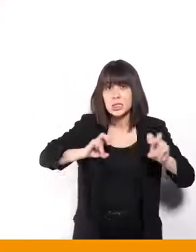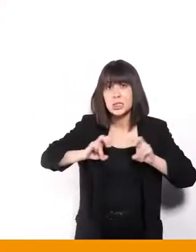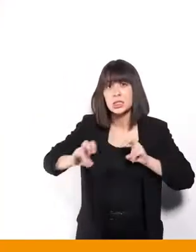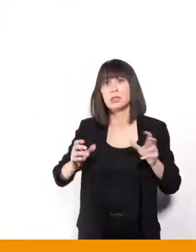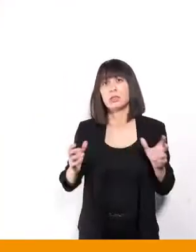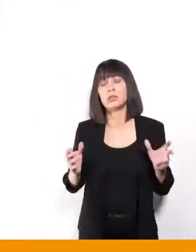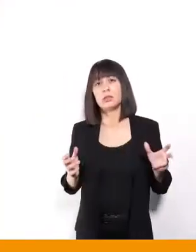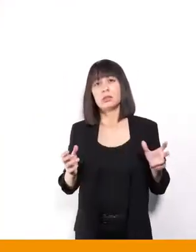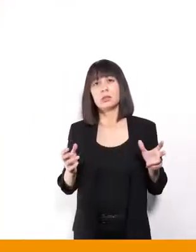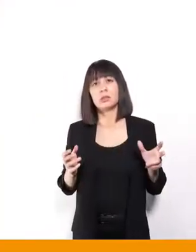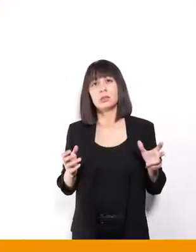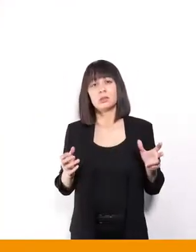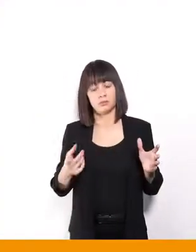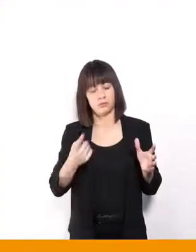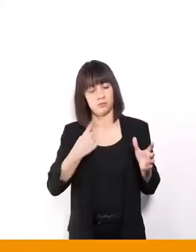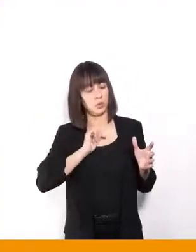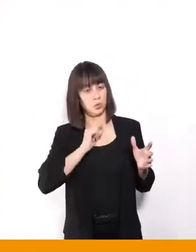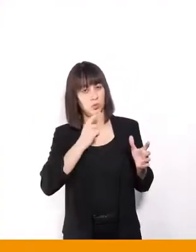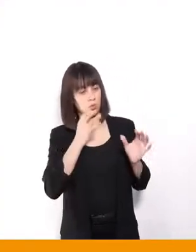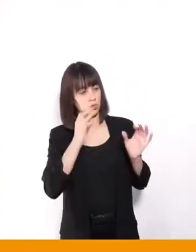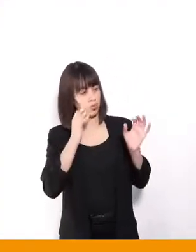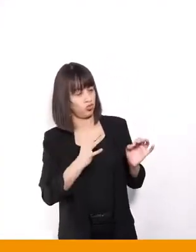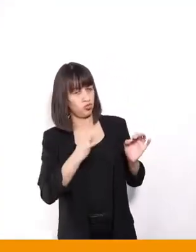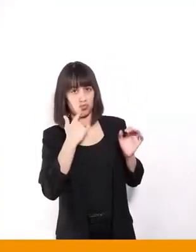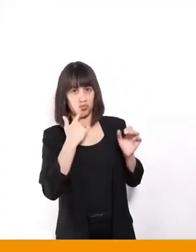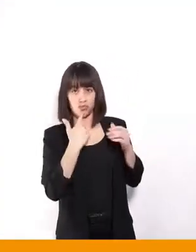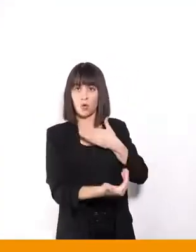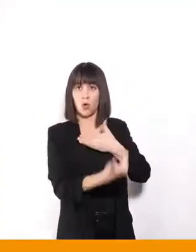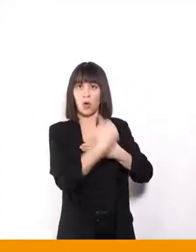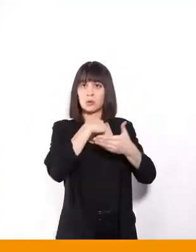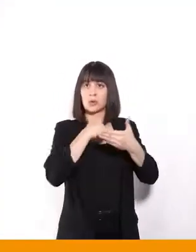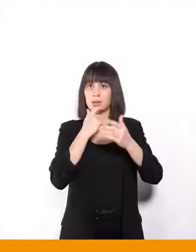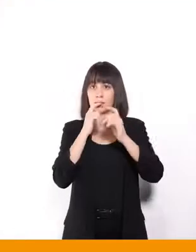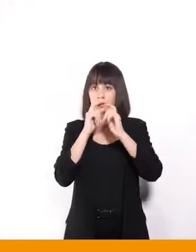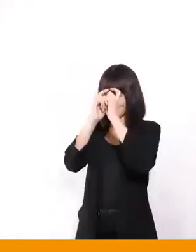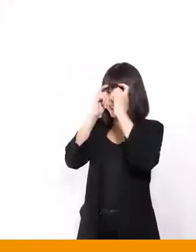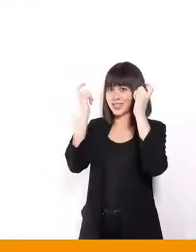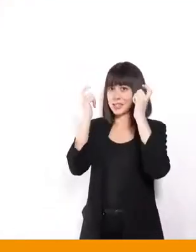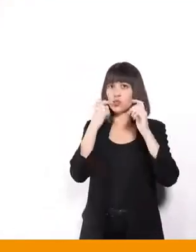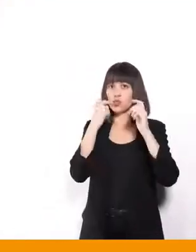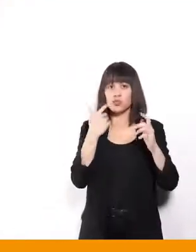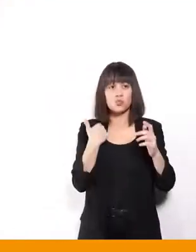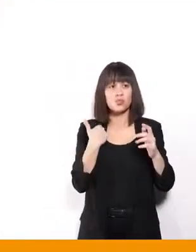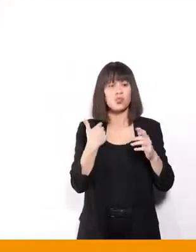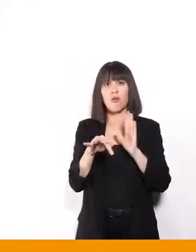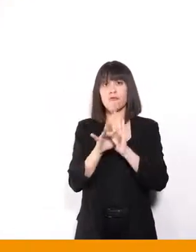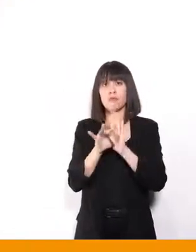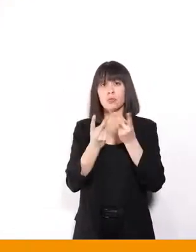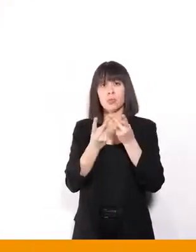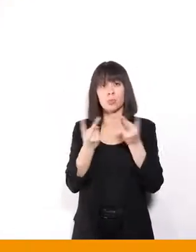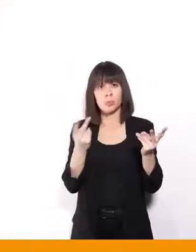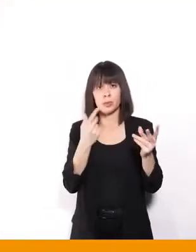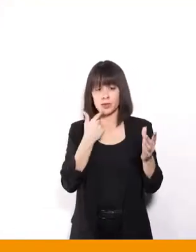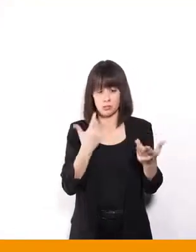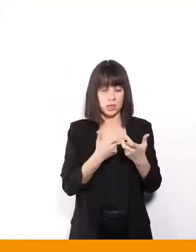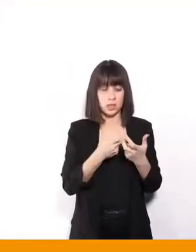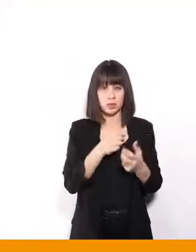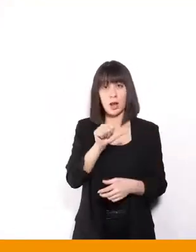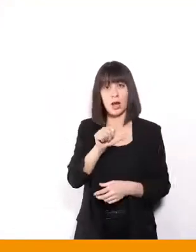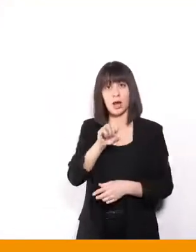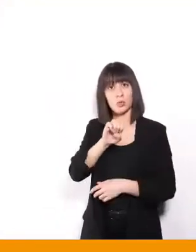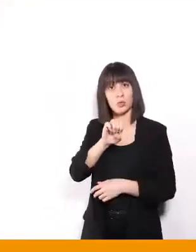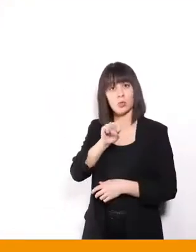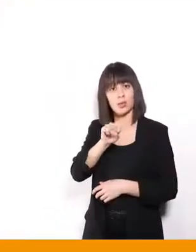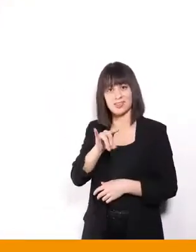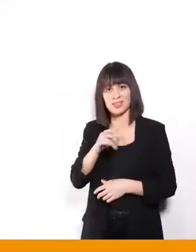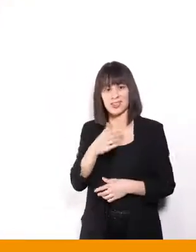l'entrée dans le statut fonction publique des AESH, qui, comme vous le savez, là aussi, sont très